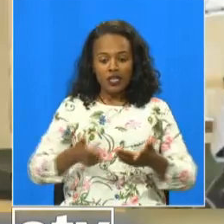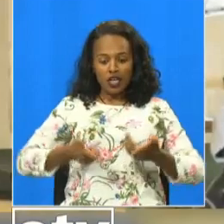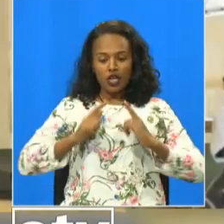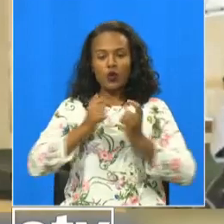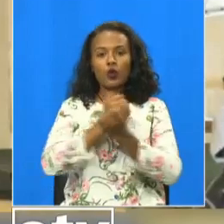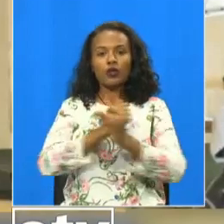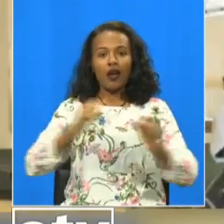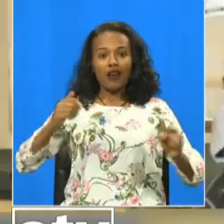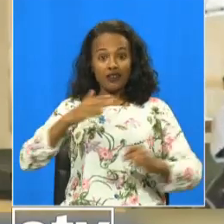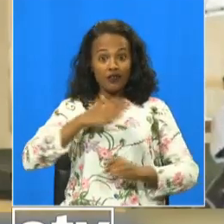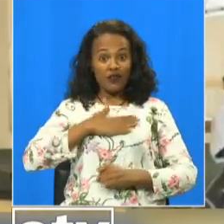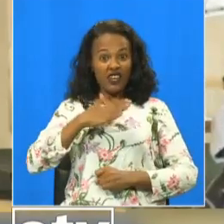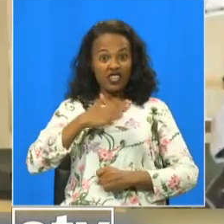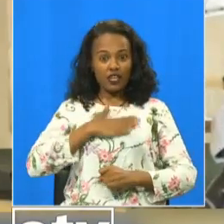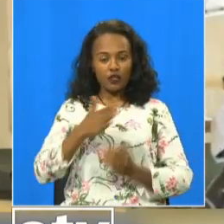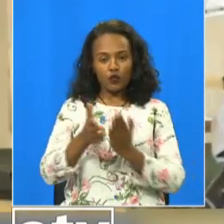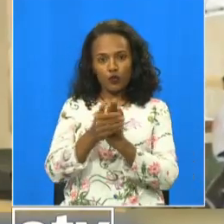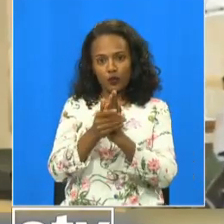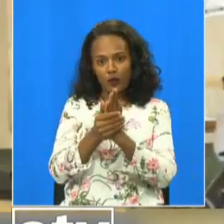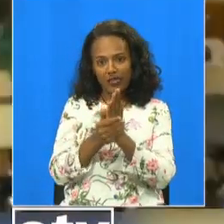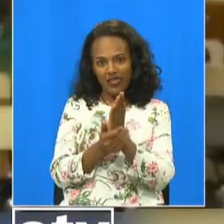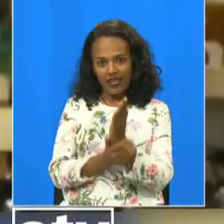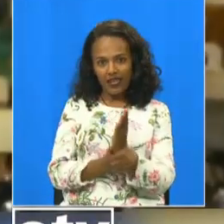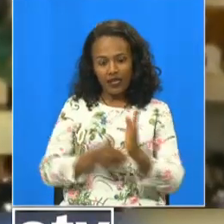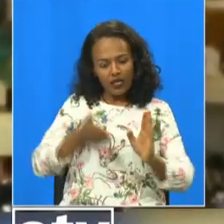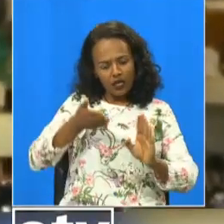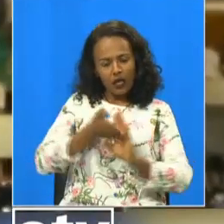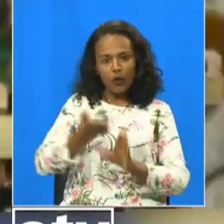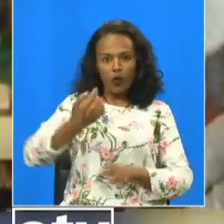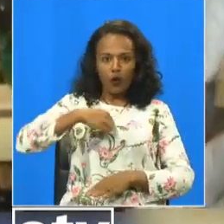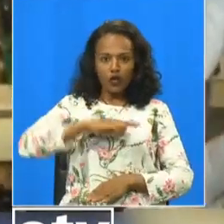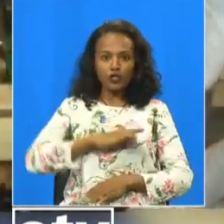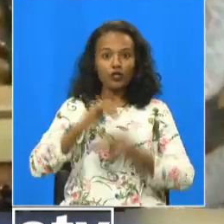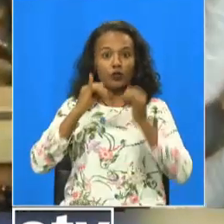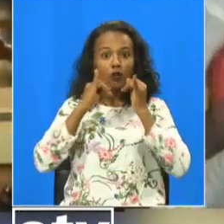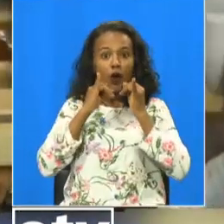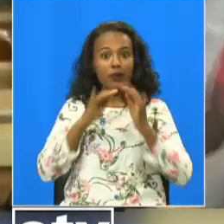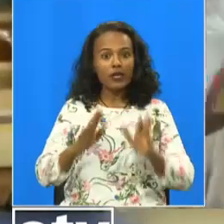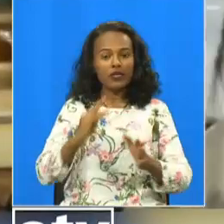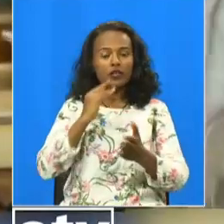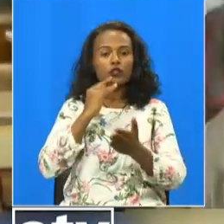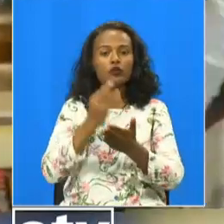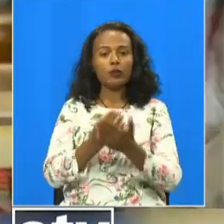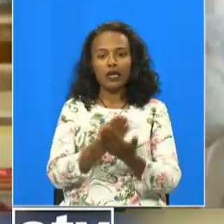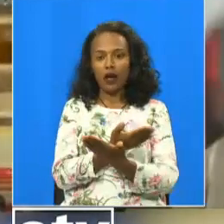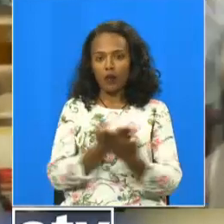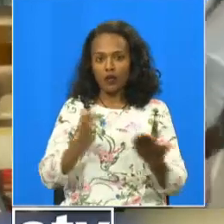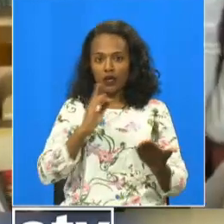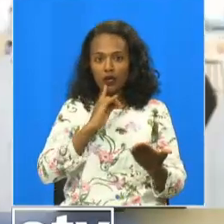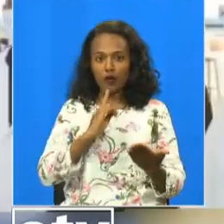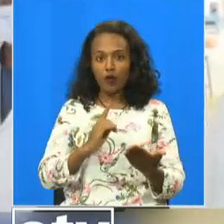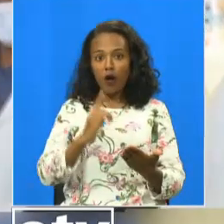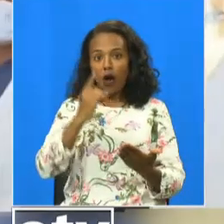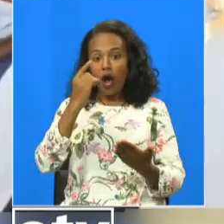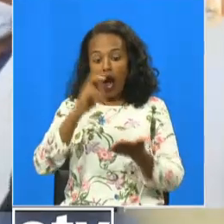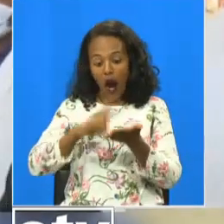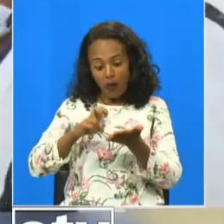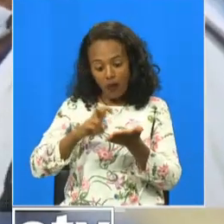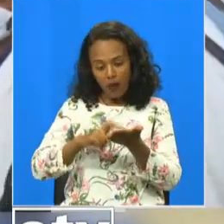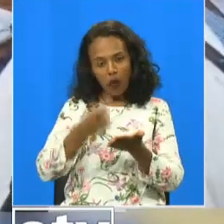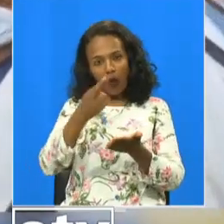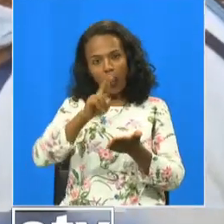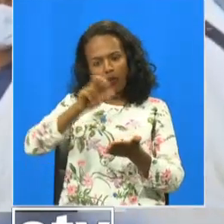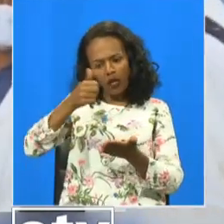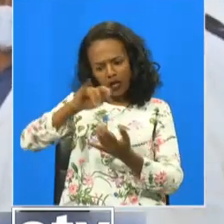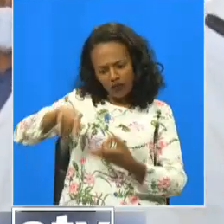አድን ቬንትሌተሮች በመጠገን የበኩላችንን ማበረከታችን መልካም ነገር ነው። አንብበህም ይሁን በሌላ